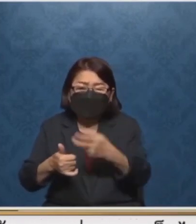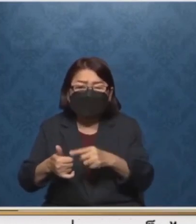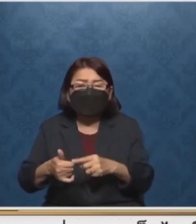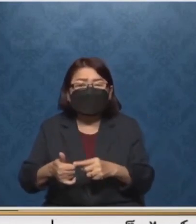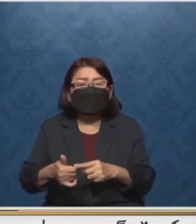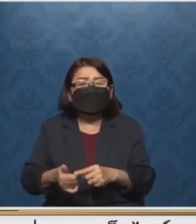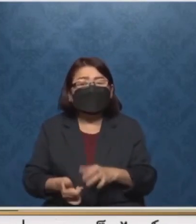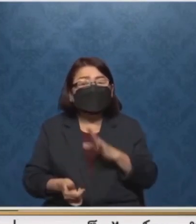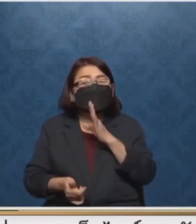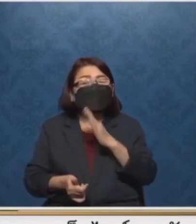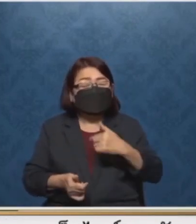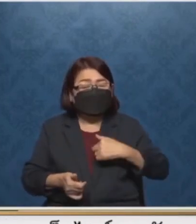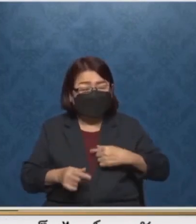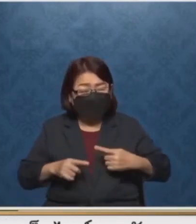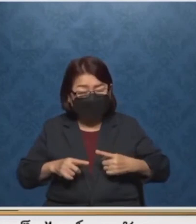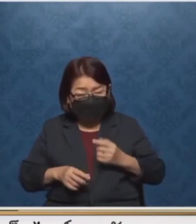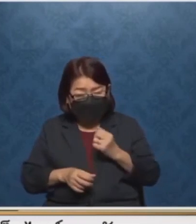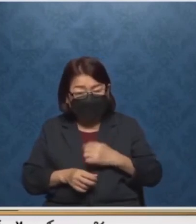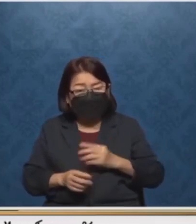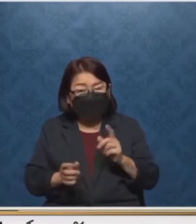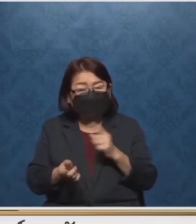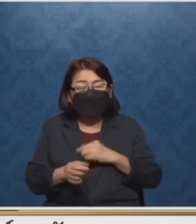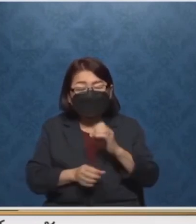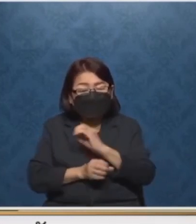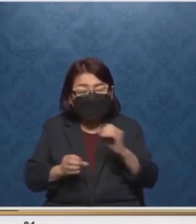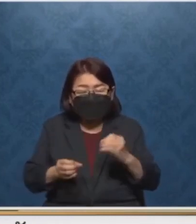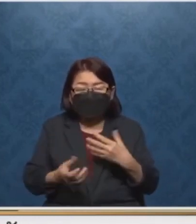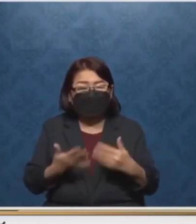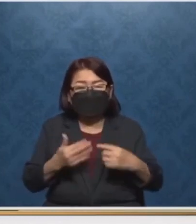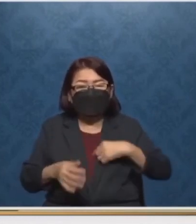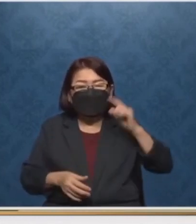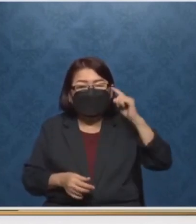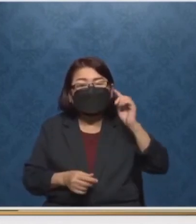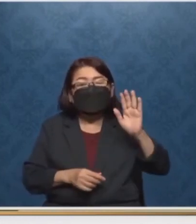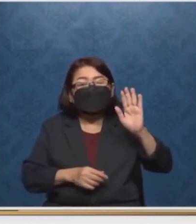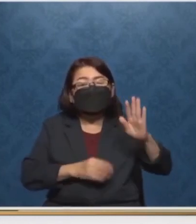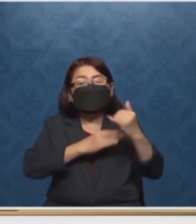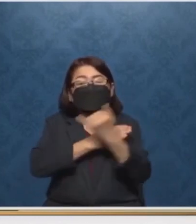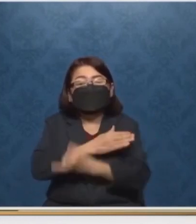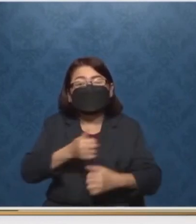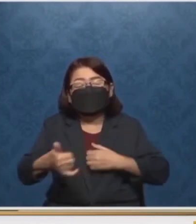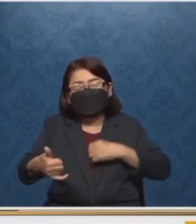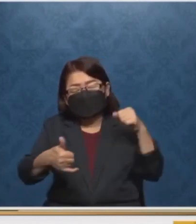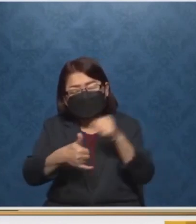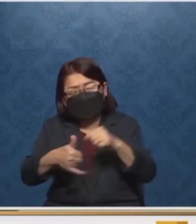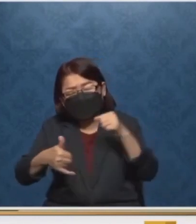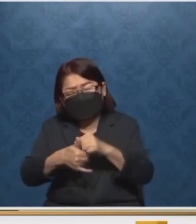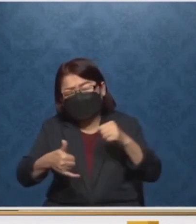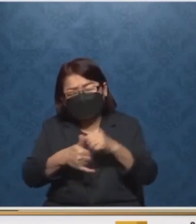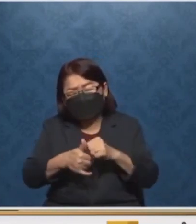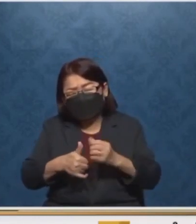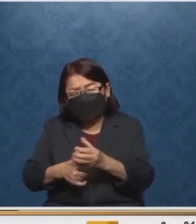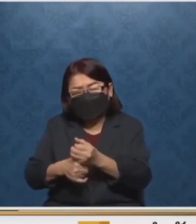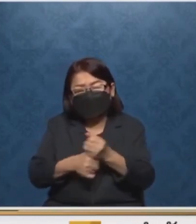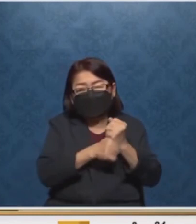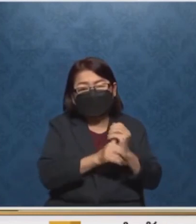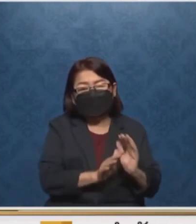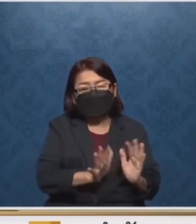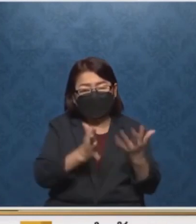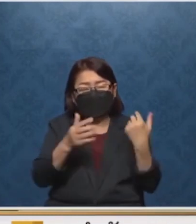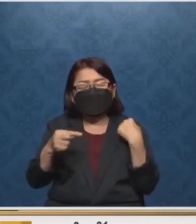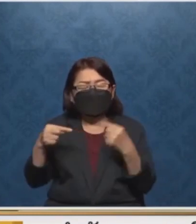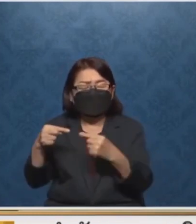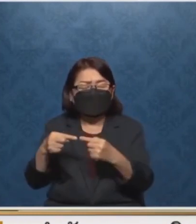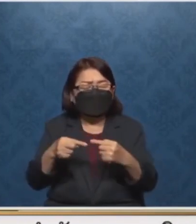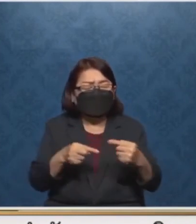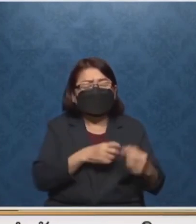ตุนั้นด้วยตัวเองนะคะในประเทศที่การซ้อมอุ้มฆ่ายังเกิดอยู่ต่อเนื่องตลอดมาหลายสิบปีโดยที่เร